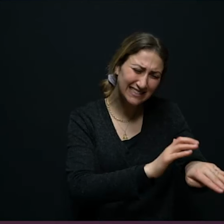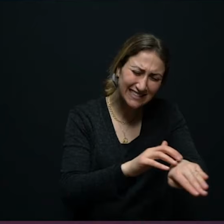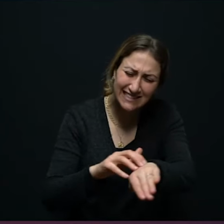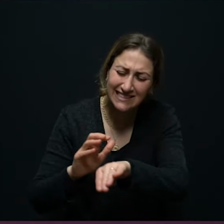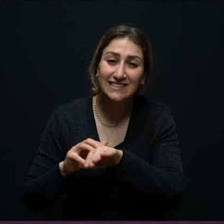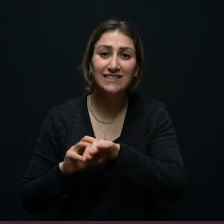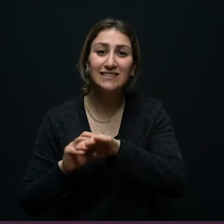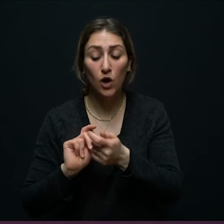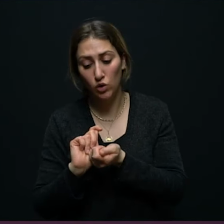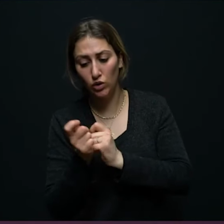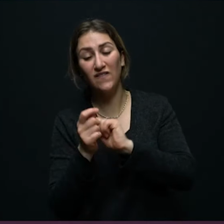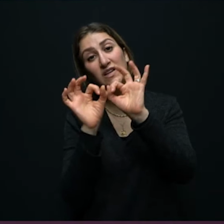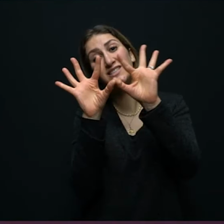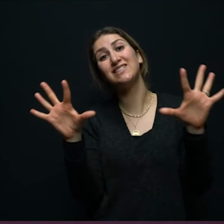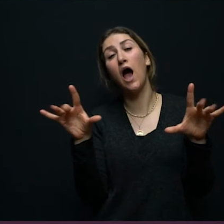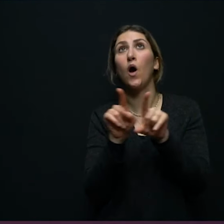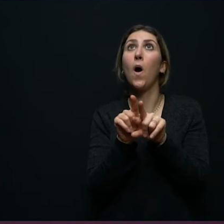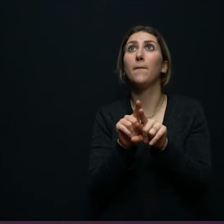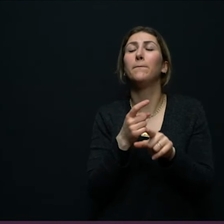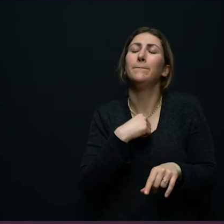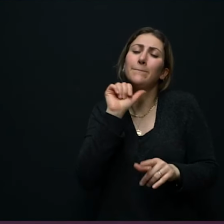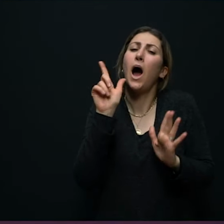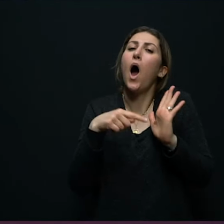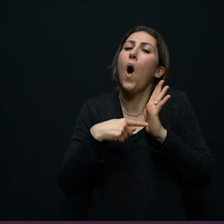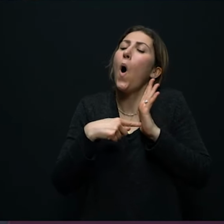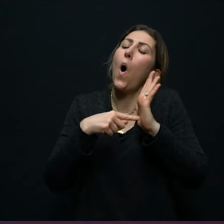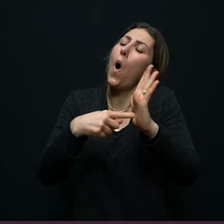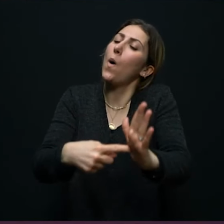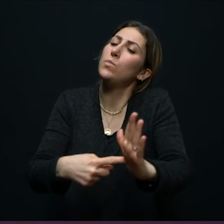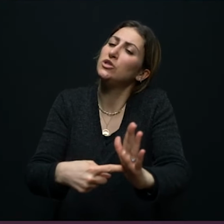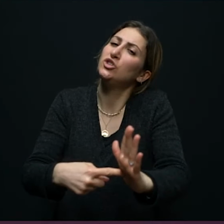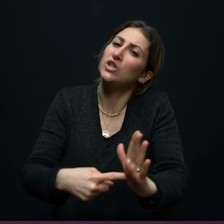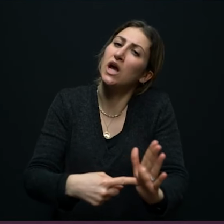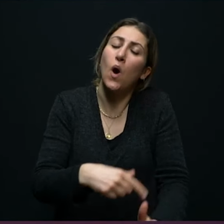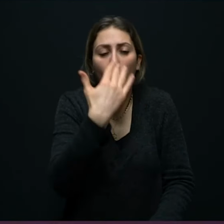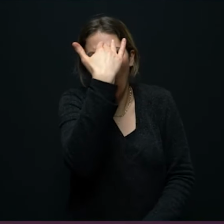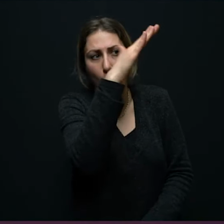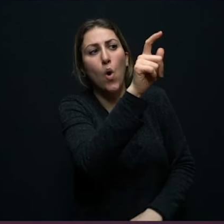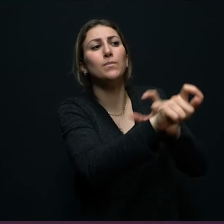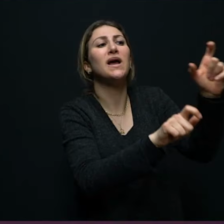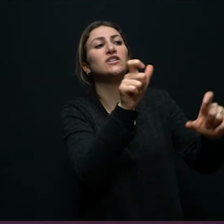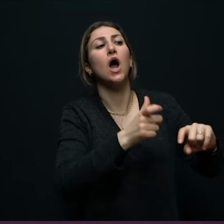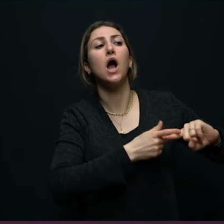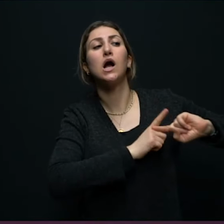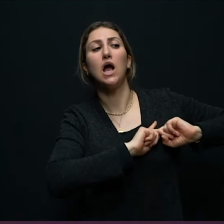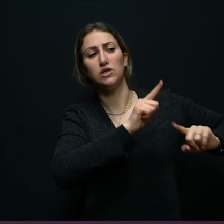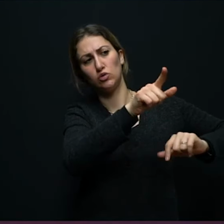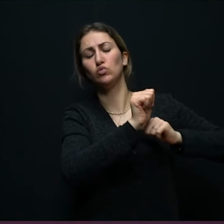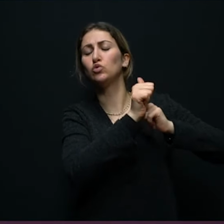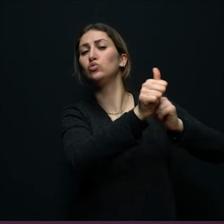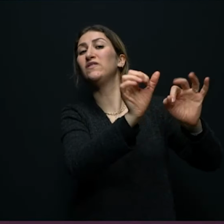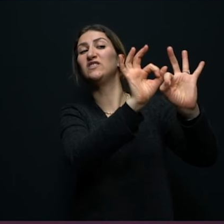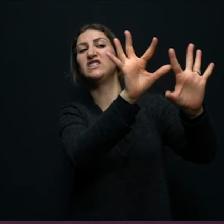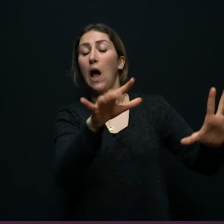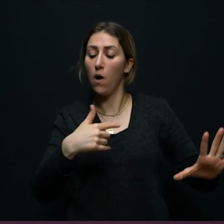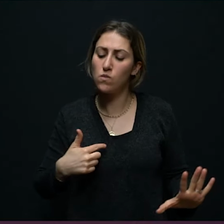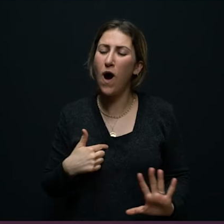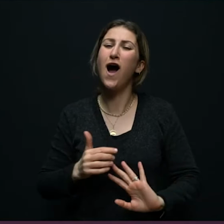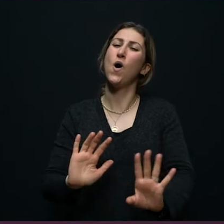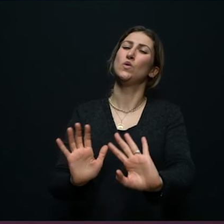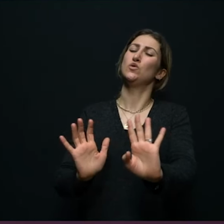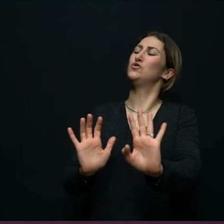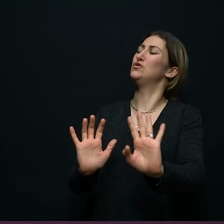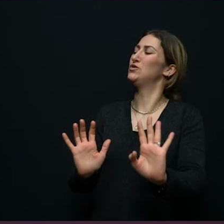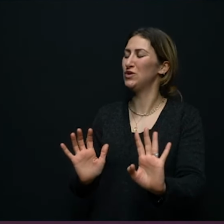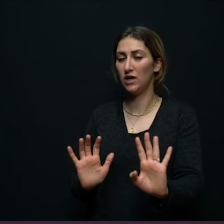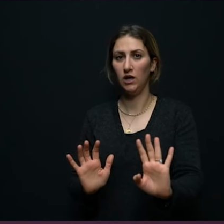il n'ya pas les chrétiens qui sont très pratiques les chrétiens qui font beaucoup d'oeuvres mais qui met la sainteté de côté et